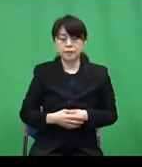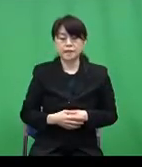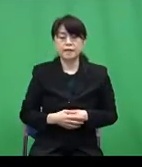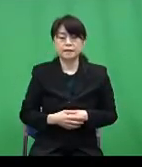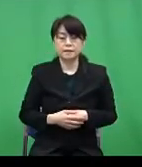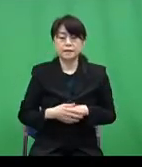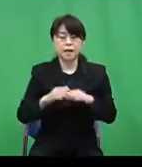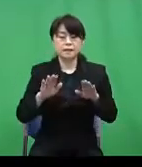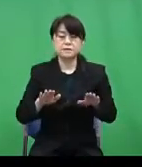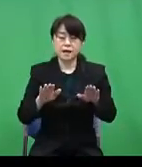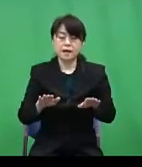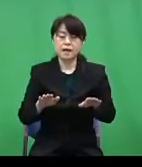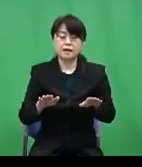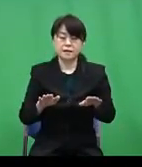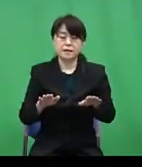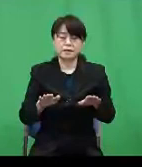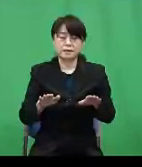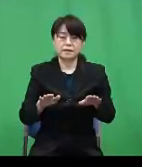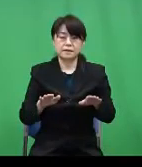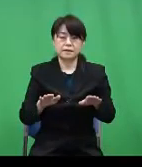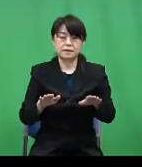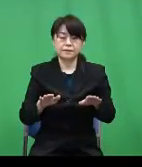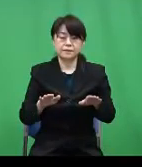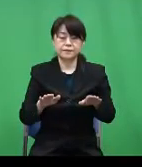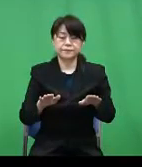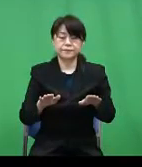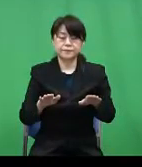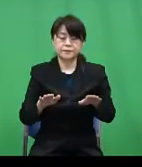ますので、まあ、今の段階でですね、